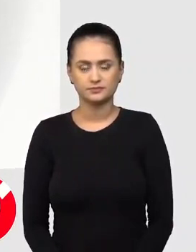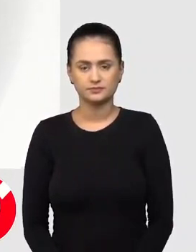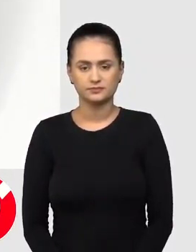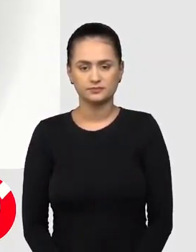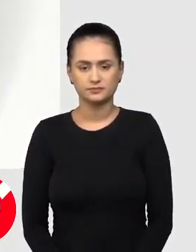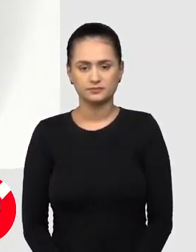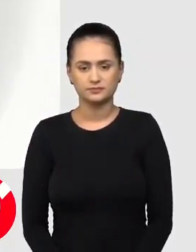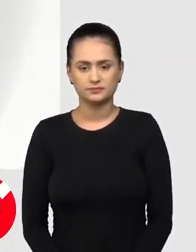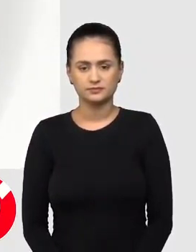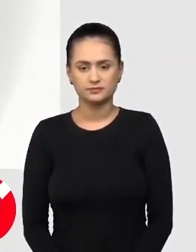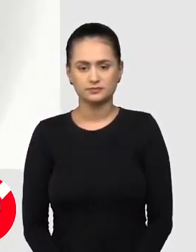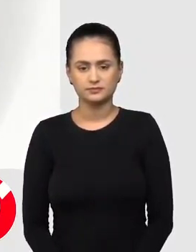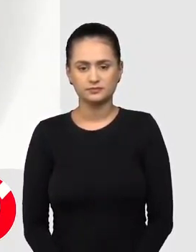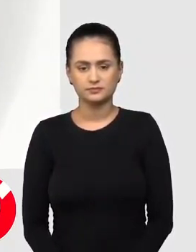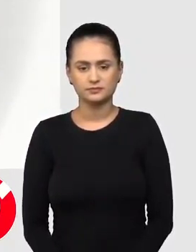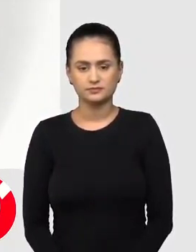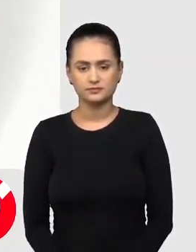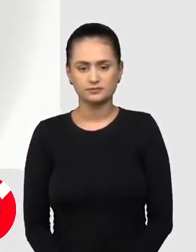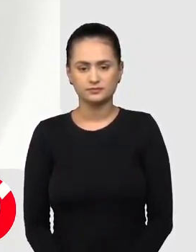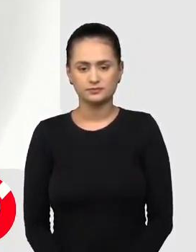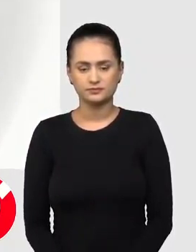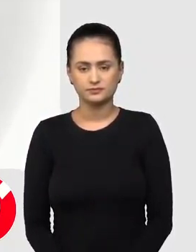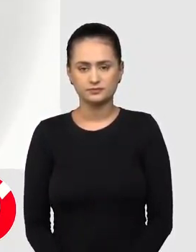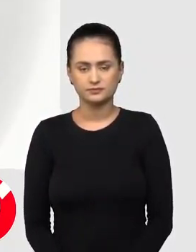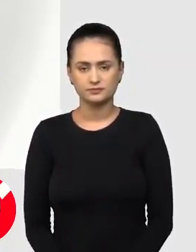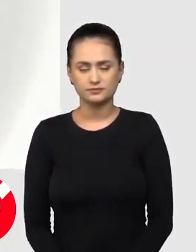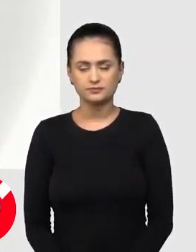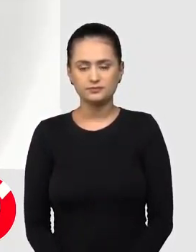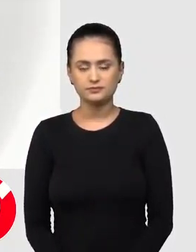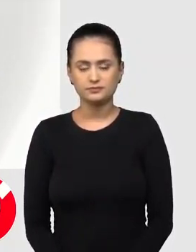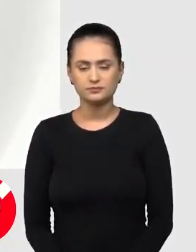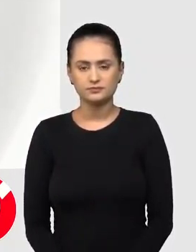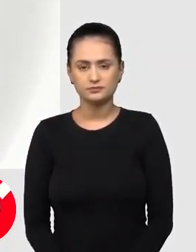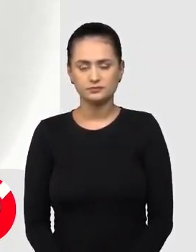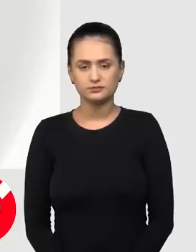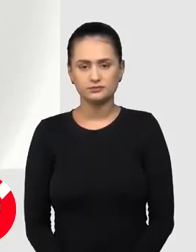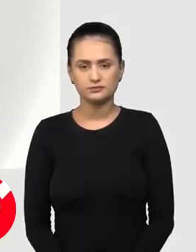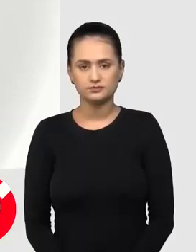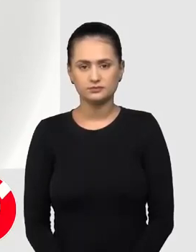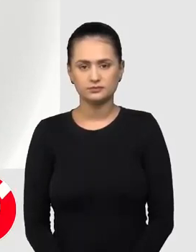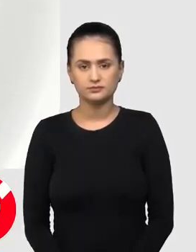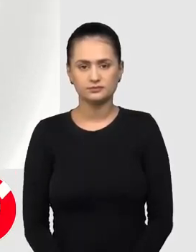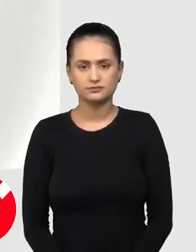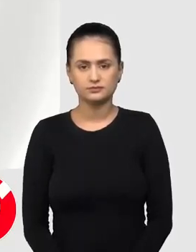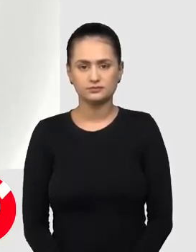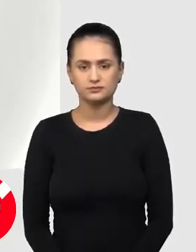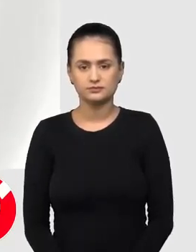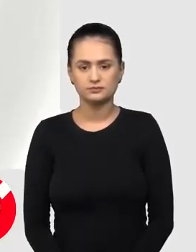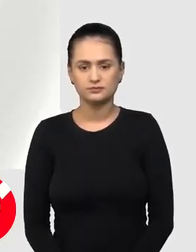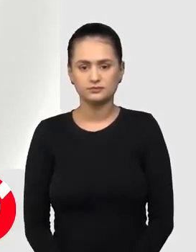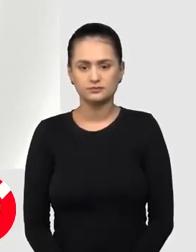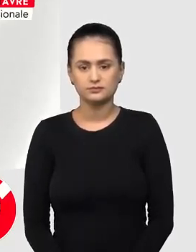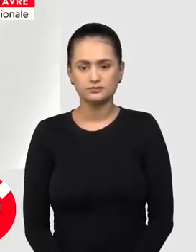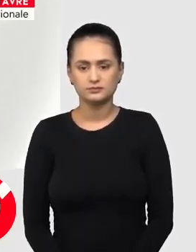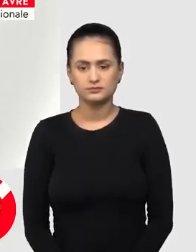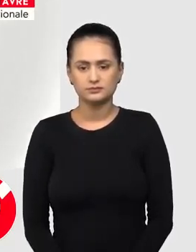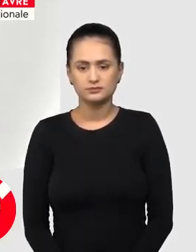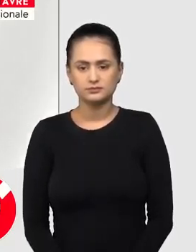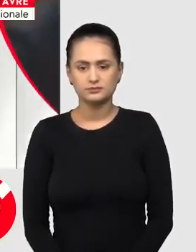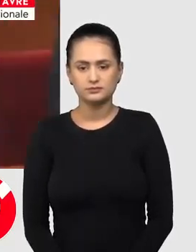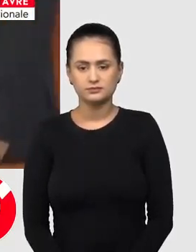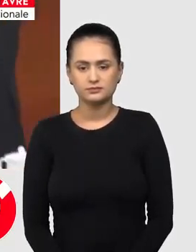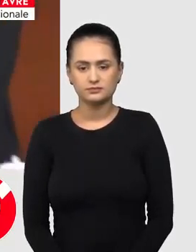Bună dimineața! Domnule Stavre, China se pregătește de ofensivă de comunicare publică pe planetă. Care ar fi primele linii